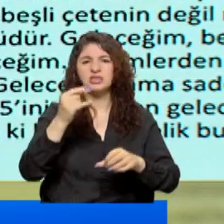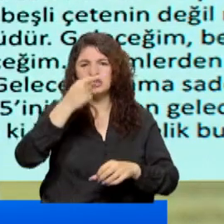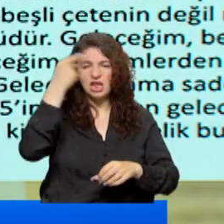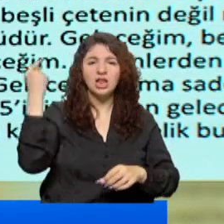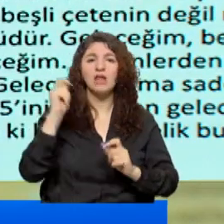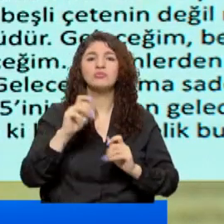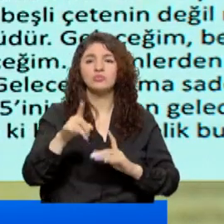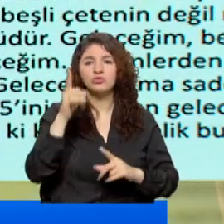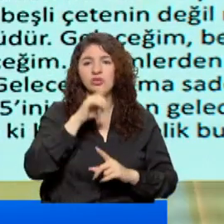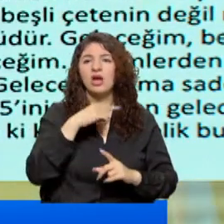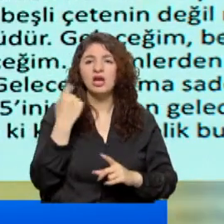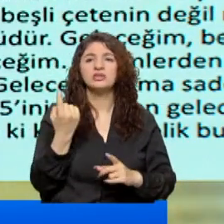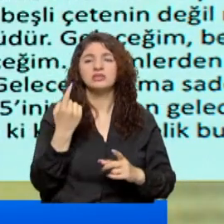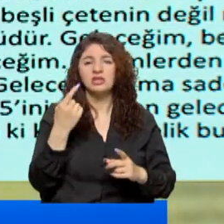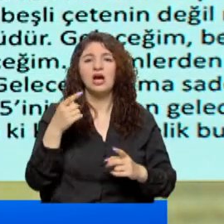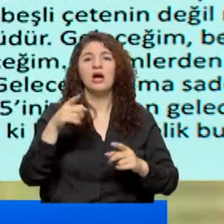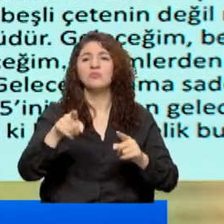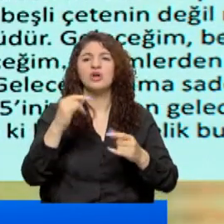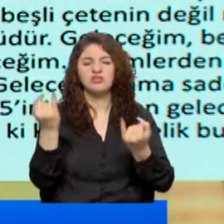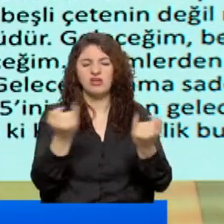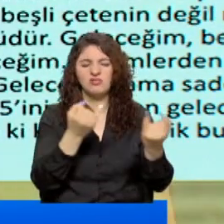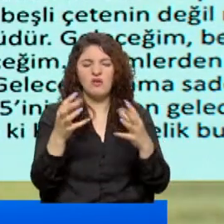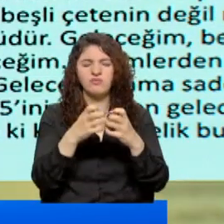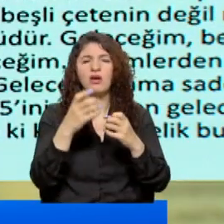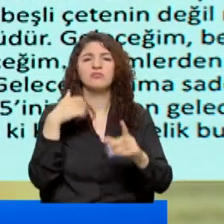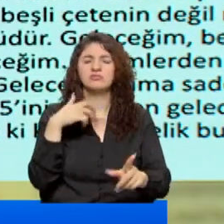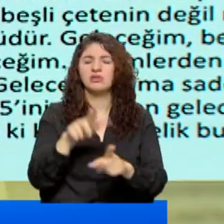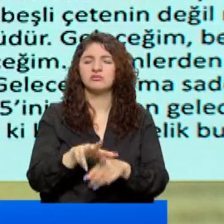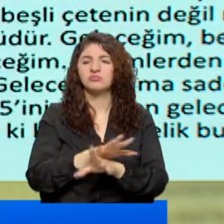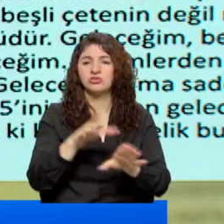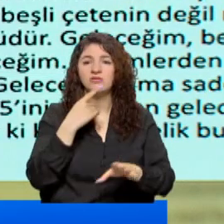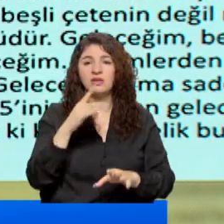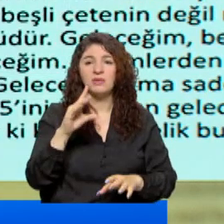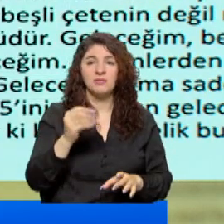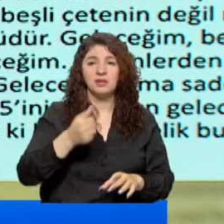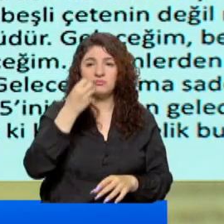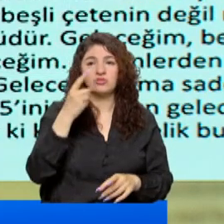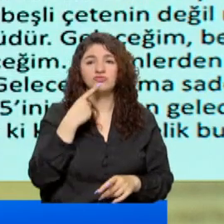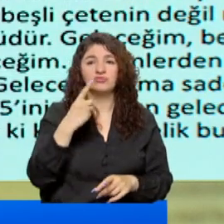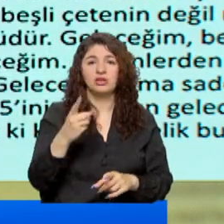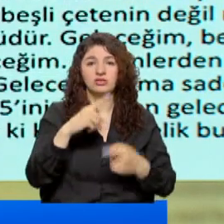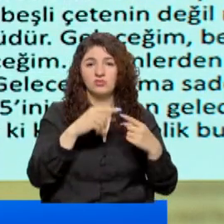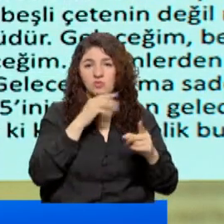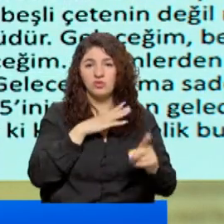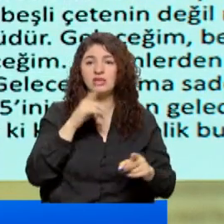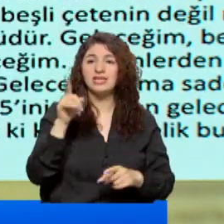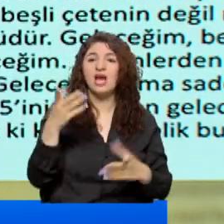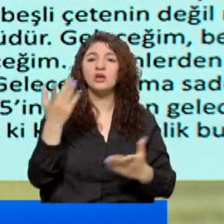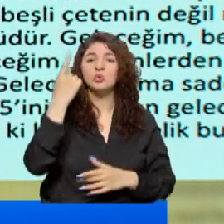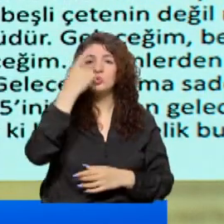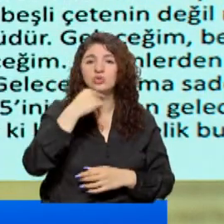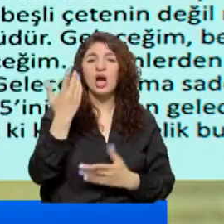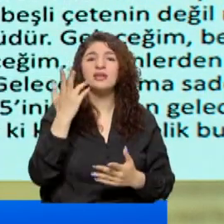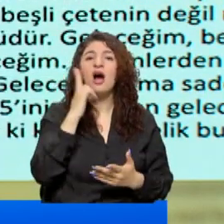ceğiz Bu nedenle asla kayıkçı kavgasına dahil olmayacağız diye konuştu MHP lideri Bahçeli'ye seslenen Kılıçdaroğlu Sen